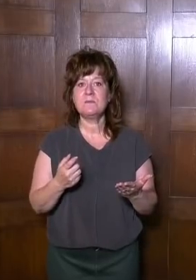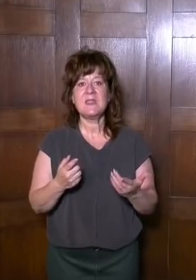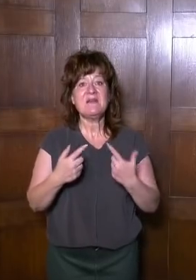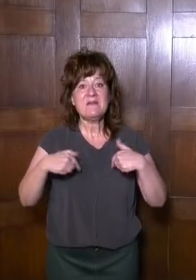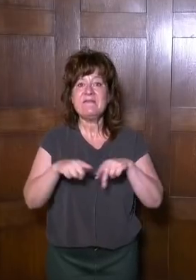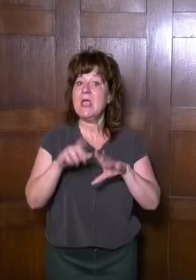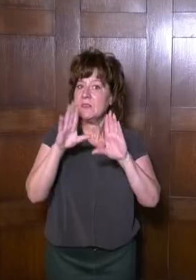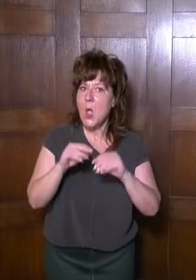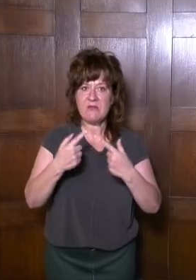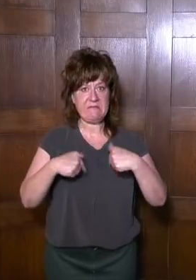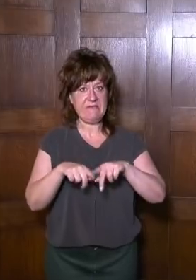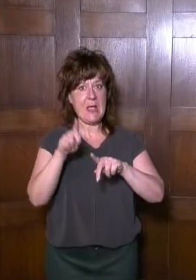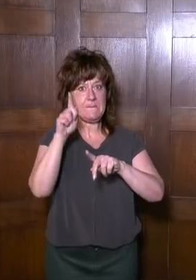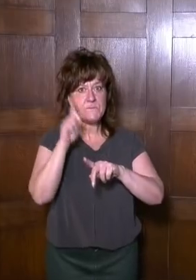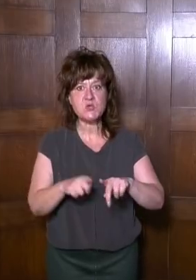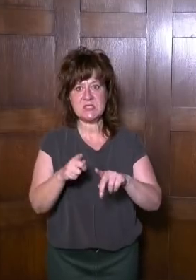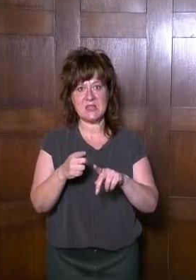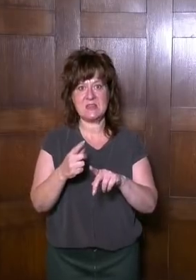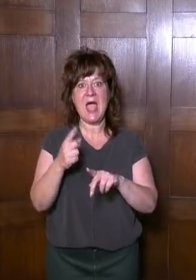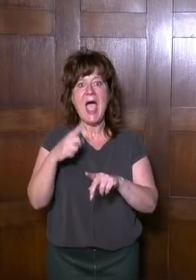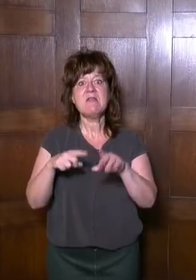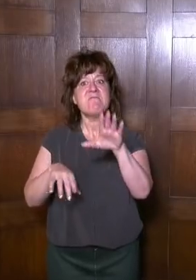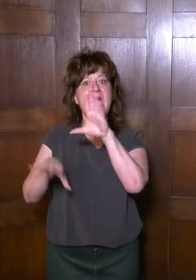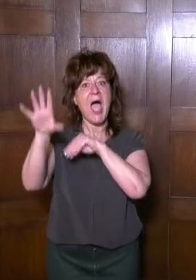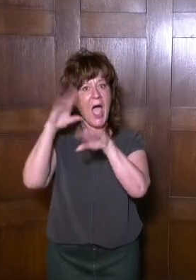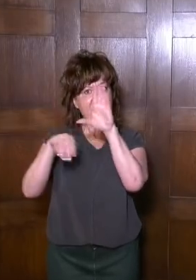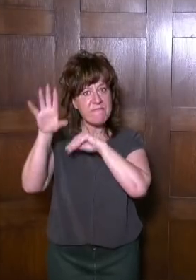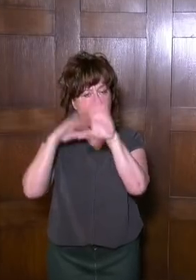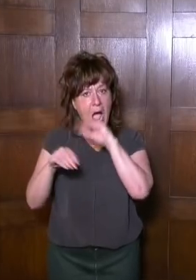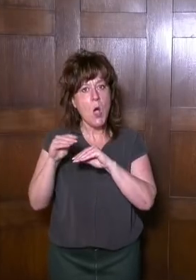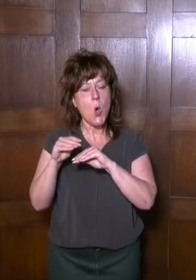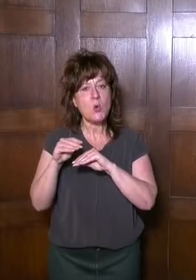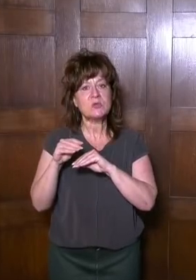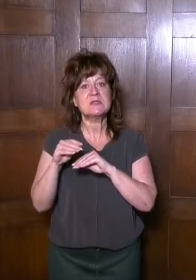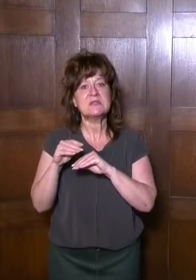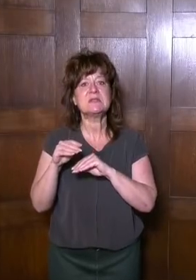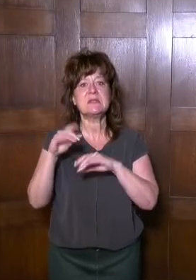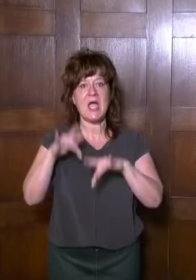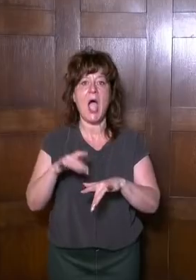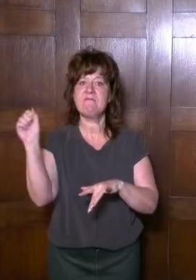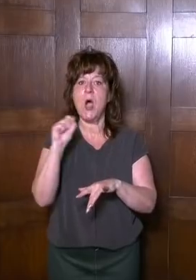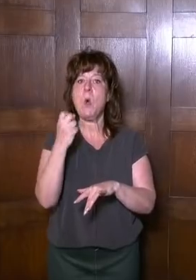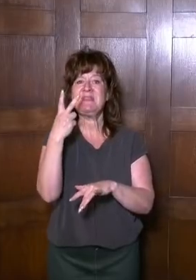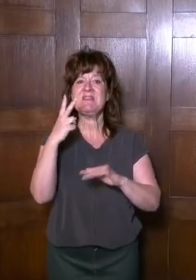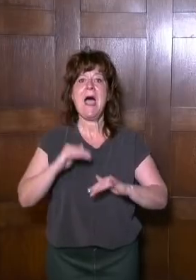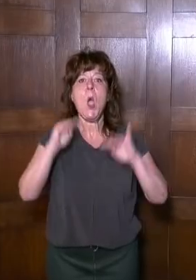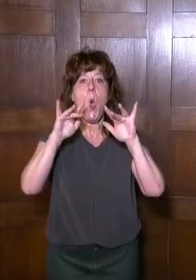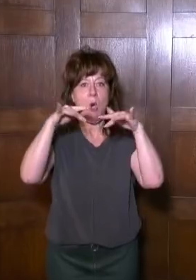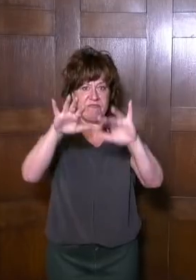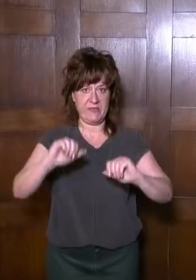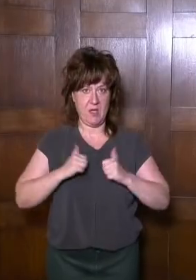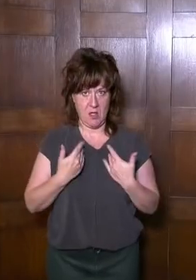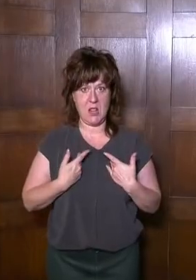wir müssen auf ein ziemliches Erfahrungspotenzial in Katastrophen zurückgreifen, da wir schon zwei Hochwasser erlebt haben. Also für uns ist